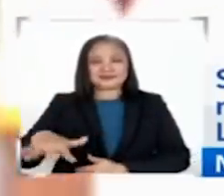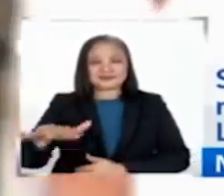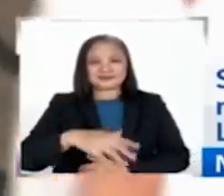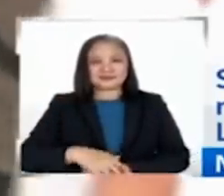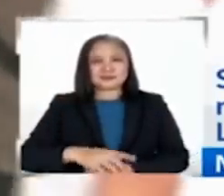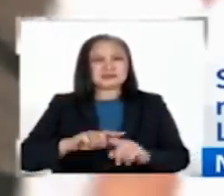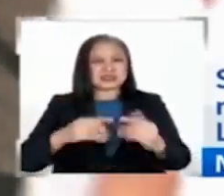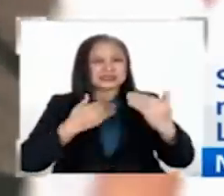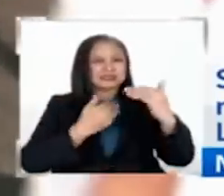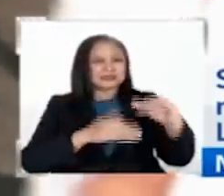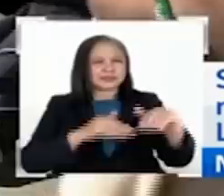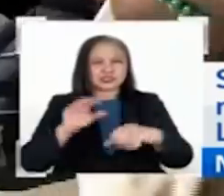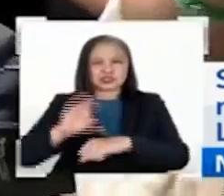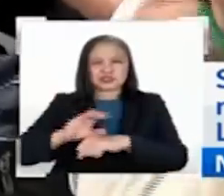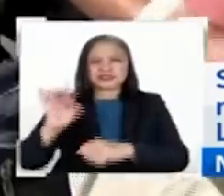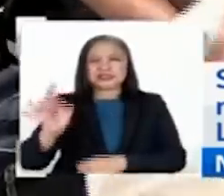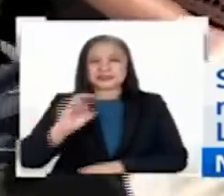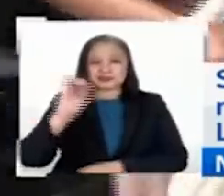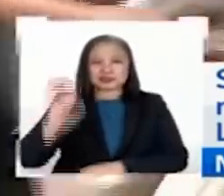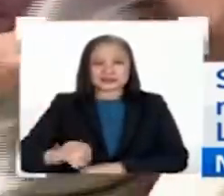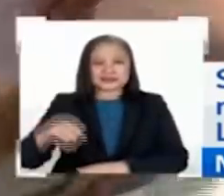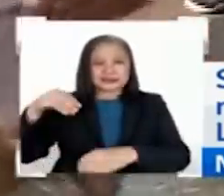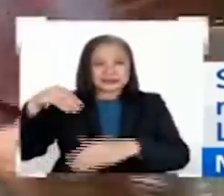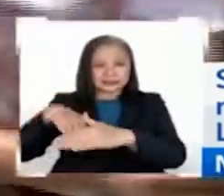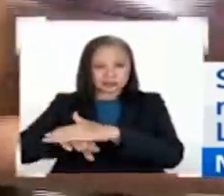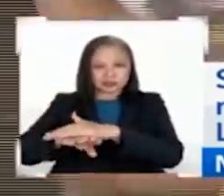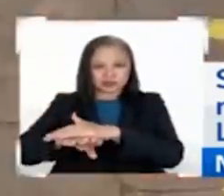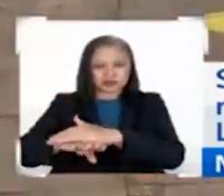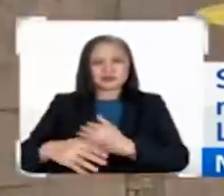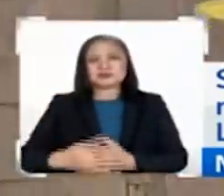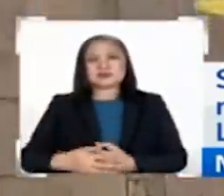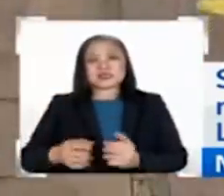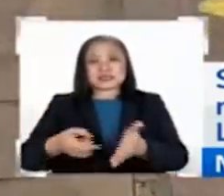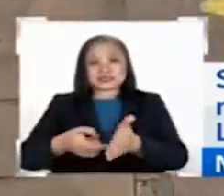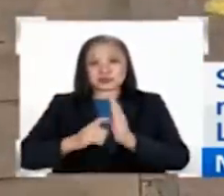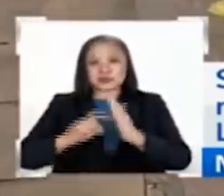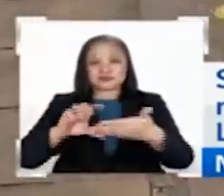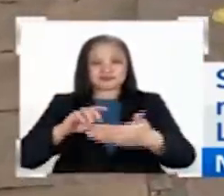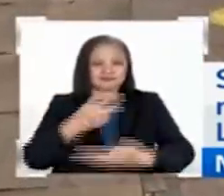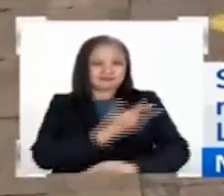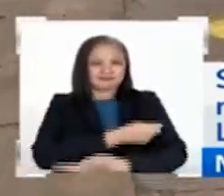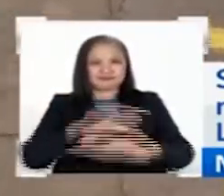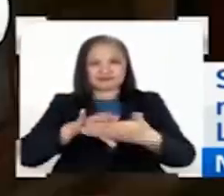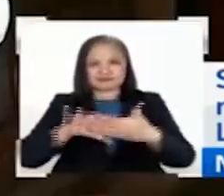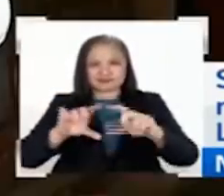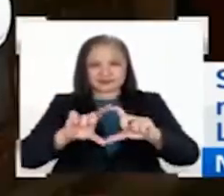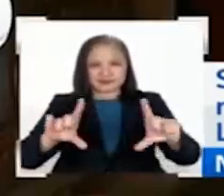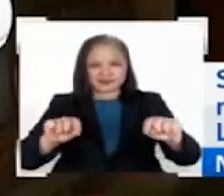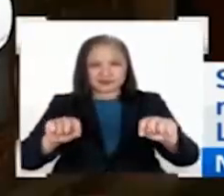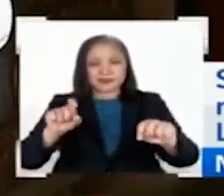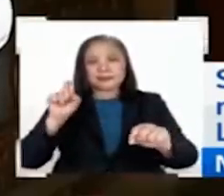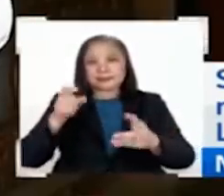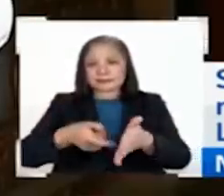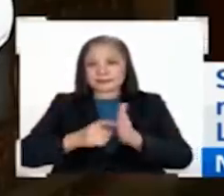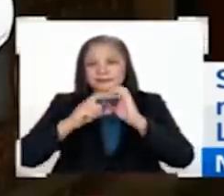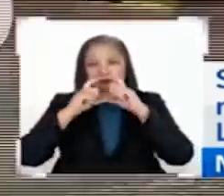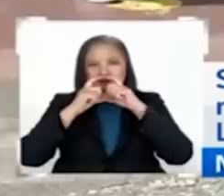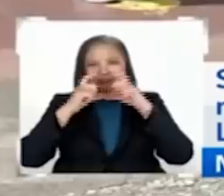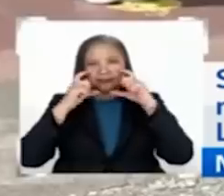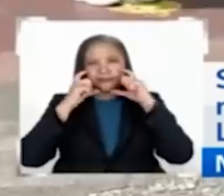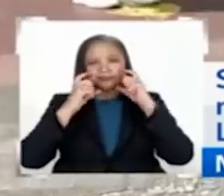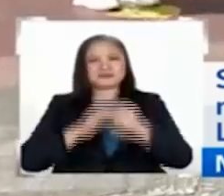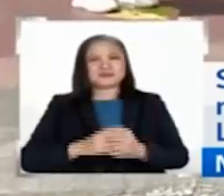sa 80% ang kapasidad. Required sa pagpasok ang vaccination card. Must pa rin ang face mask. Yung protocol po ng simbahan